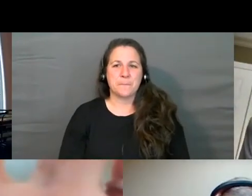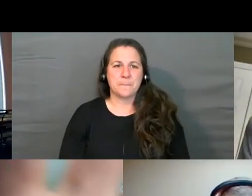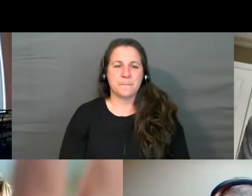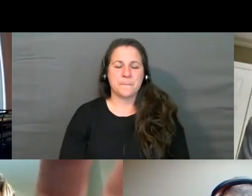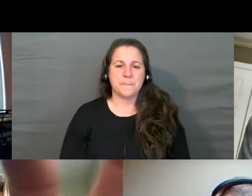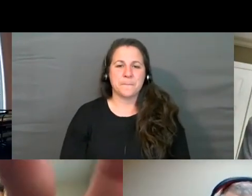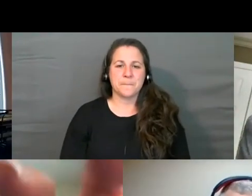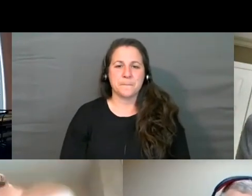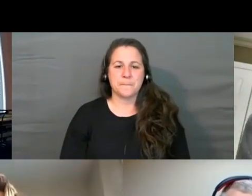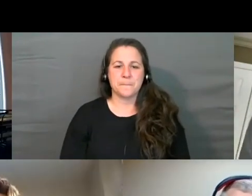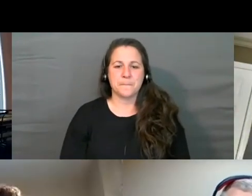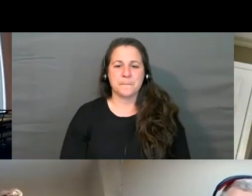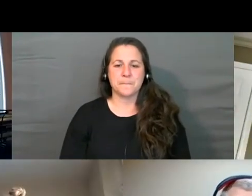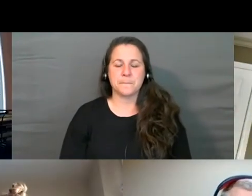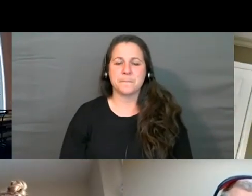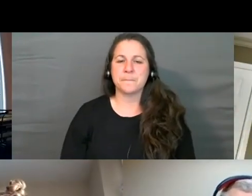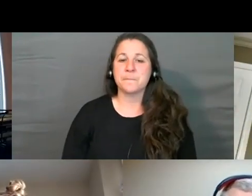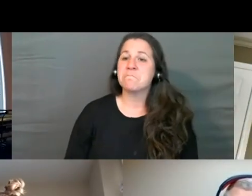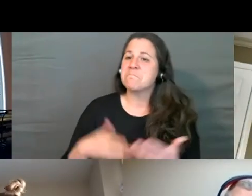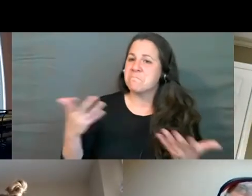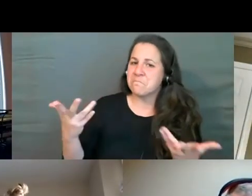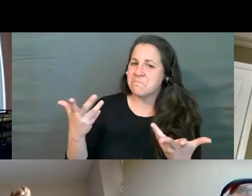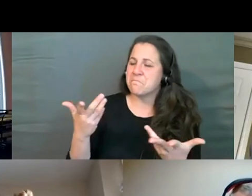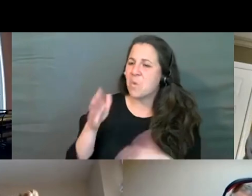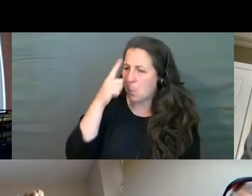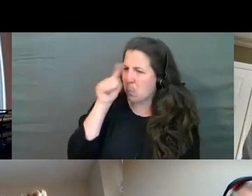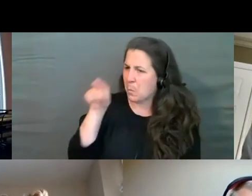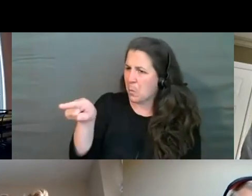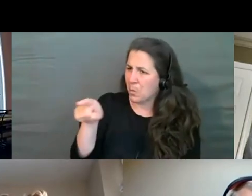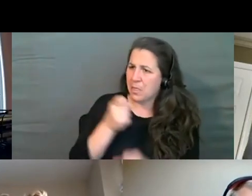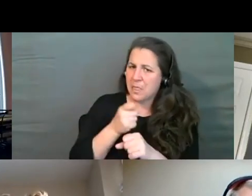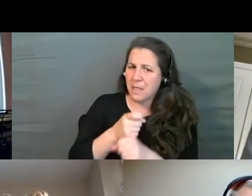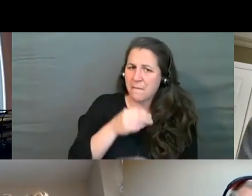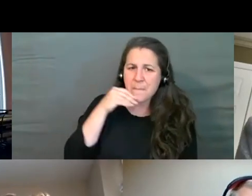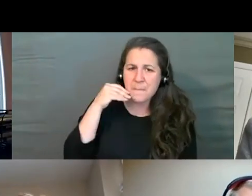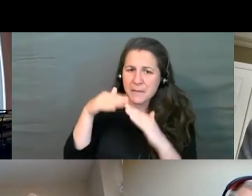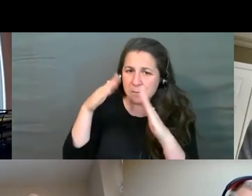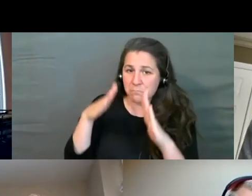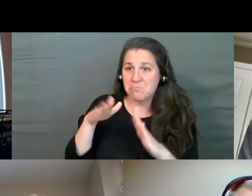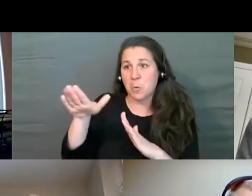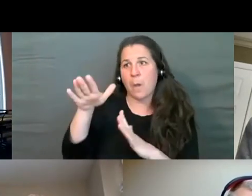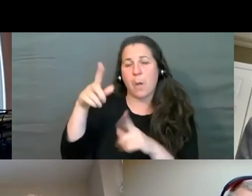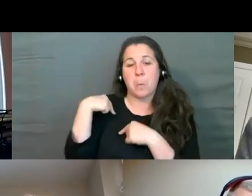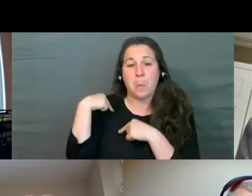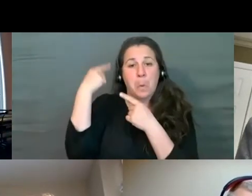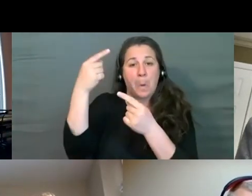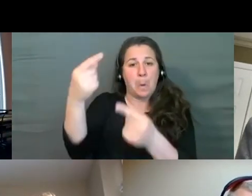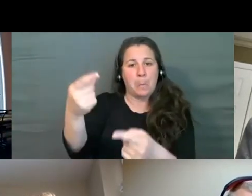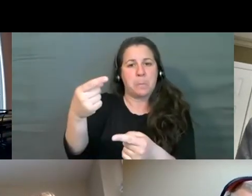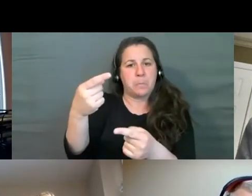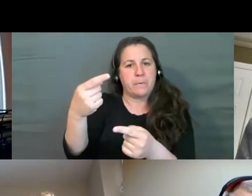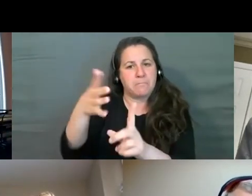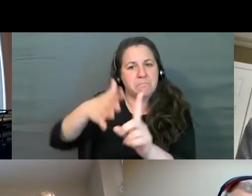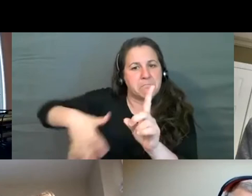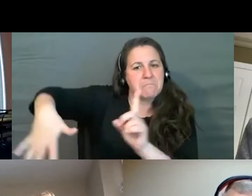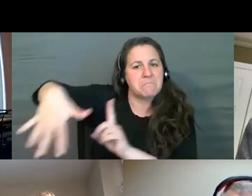Donc, est-ce que le télétravail pour toi, c'est toi qui es dans le milieu du handicap depuis fort longtemps,